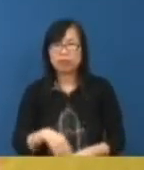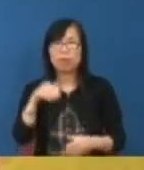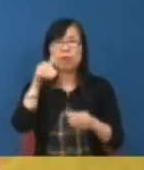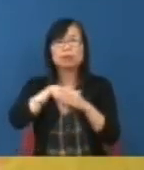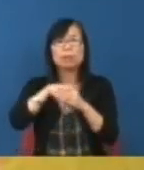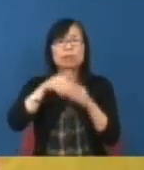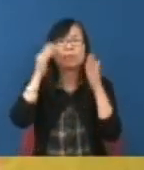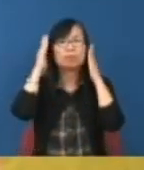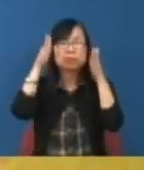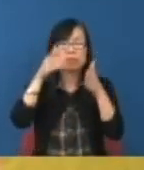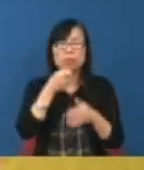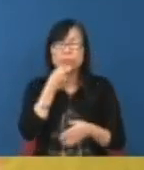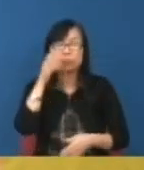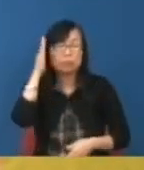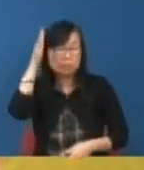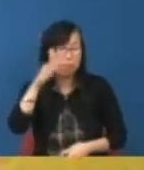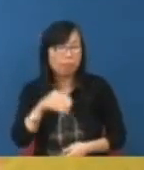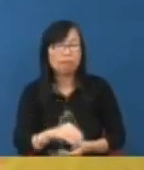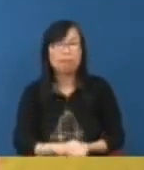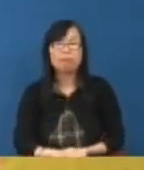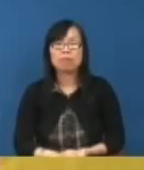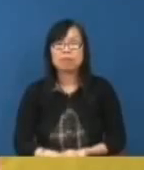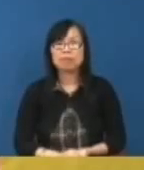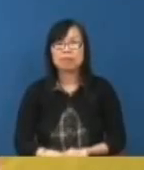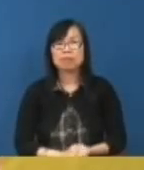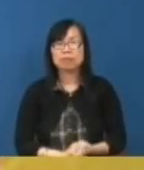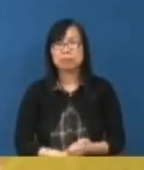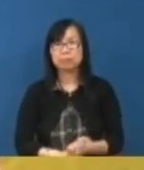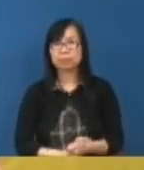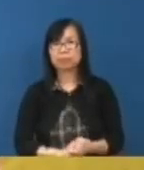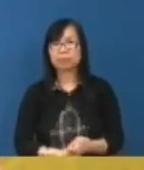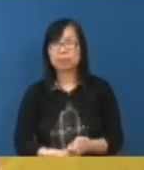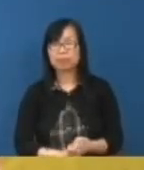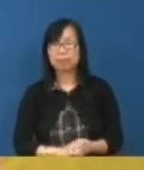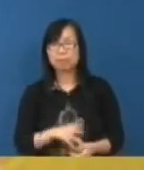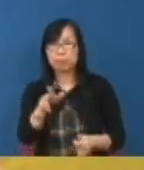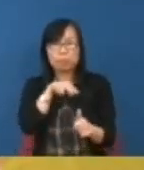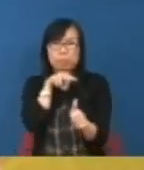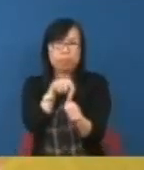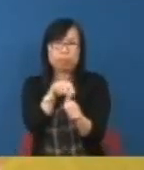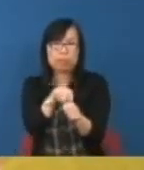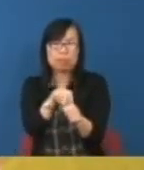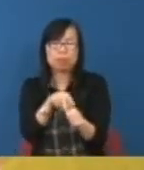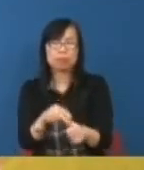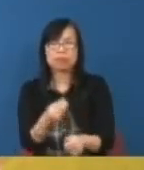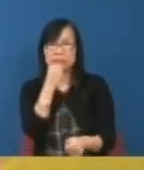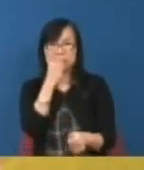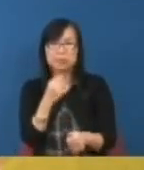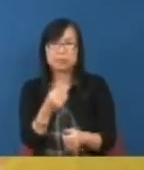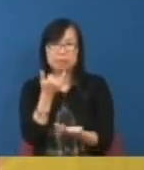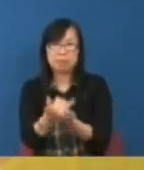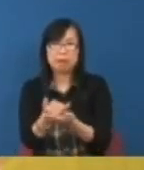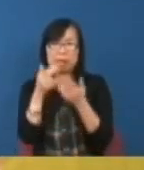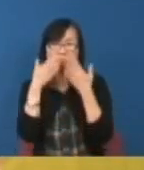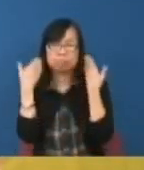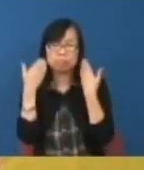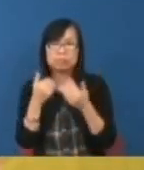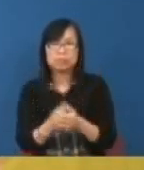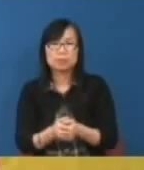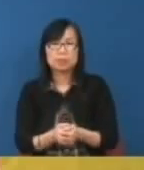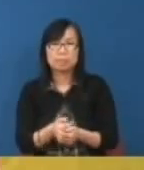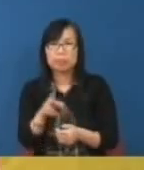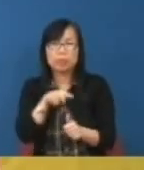票的意向，你要做一個客觀判斷，都不會硬 執佢食死貓，又或者佢都唔會係家